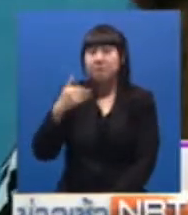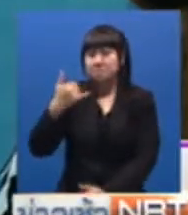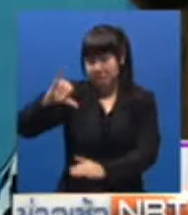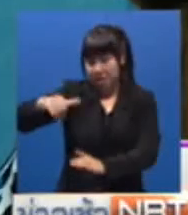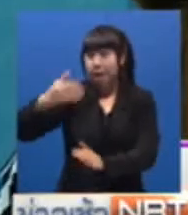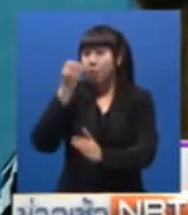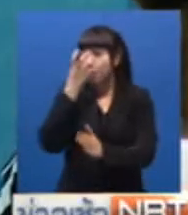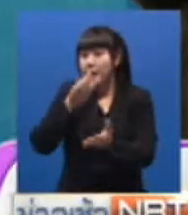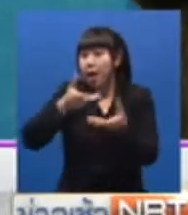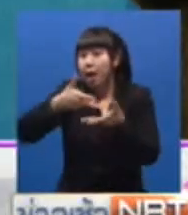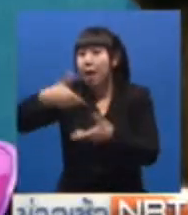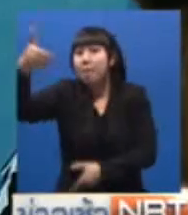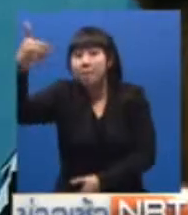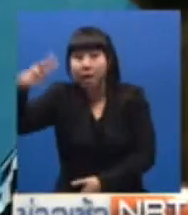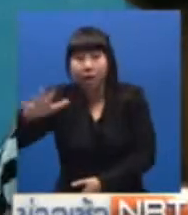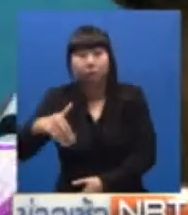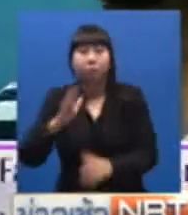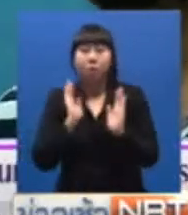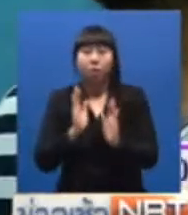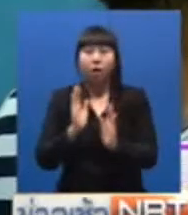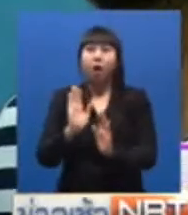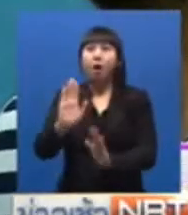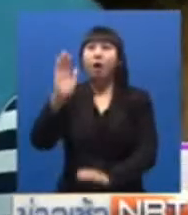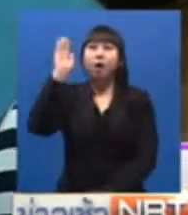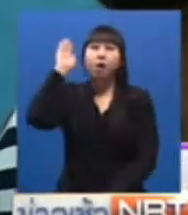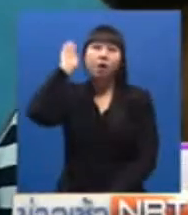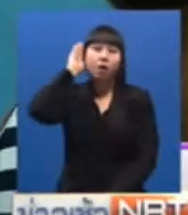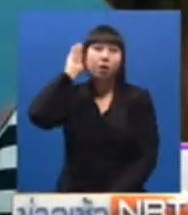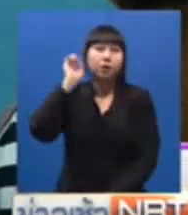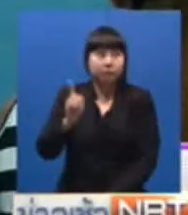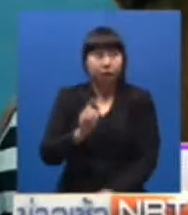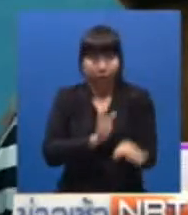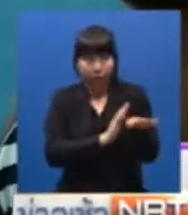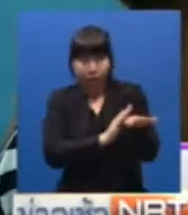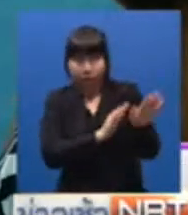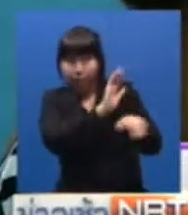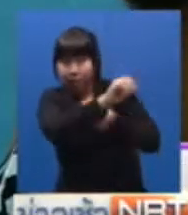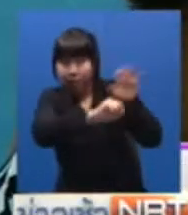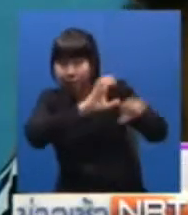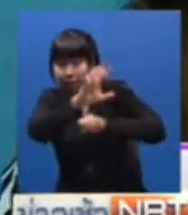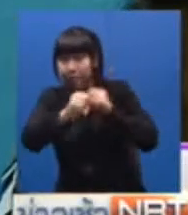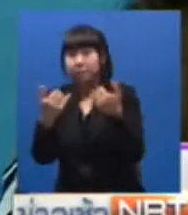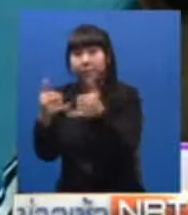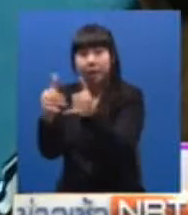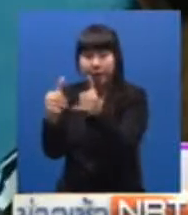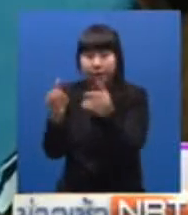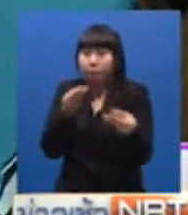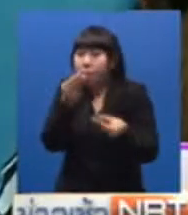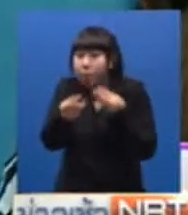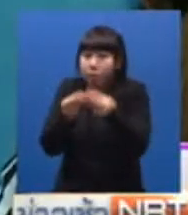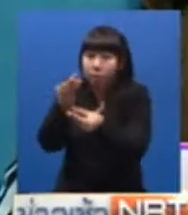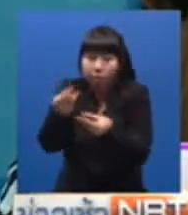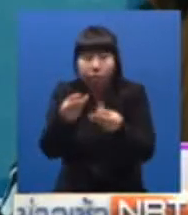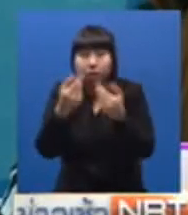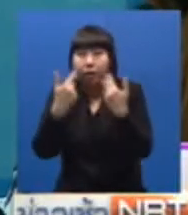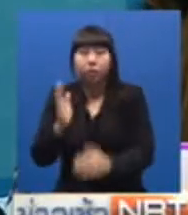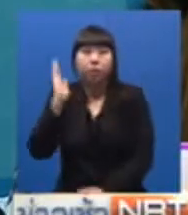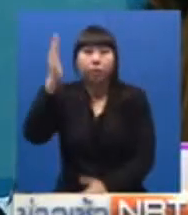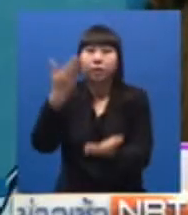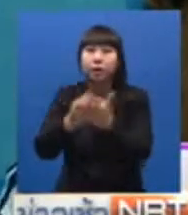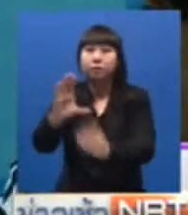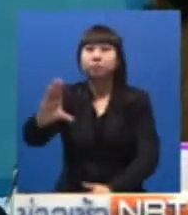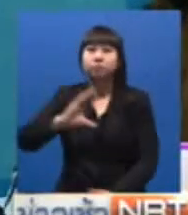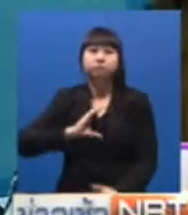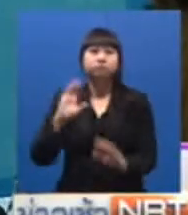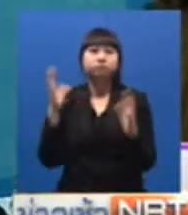ทำให้คนอื่นนั้นเกิดความเชื่อถือแล้วก็ชักชวนต่อๆกันมาเล่นแชร์แต่ว่าก็กลับไม่ได้เงินตามที่ตกลงกันไว้